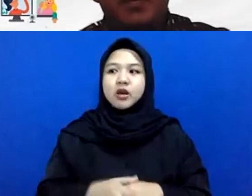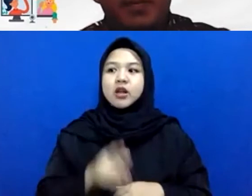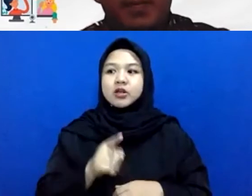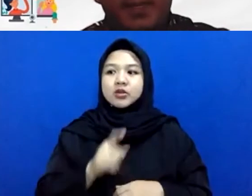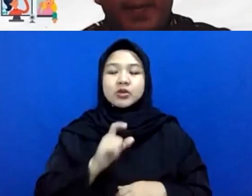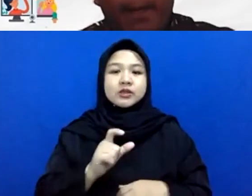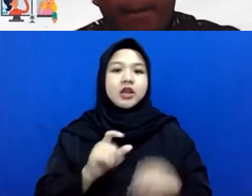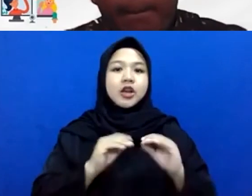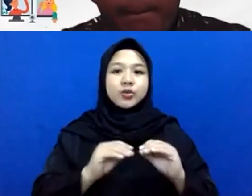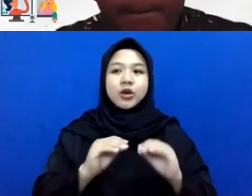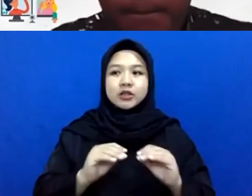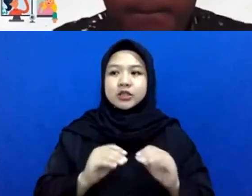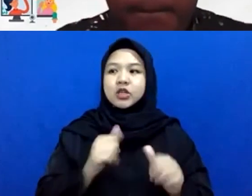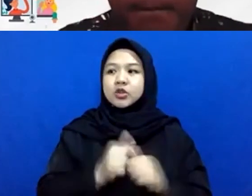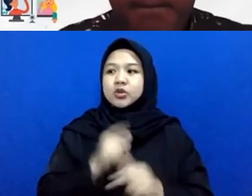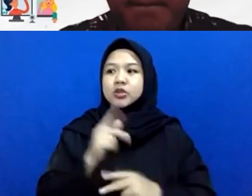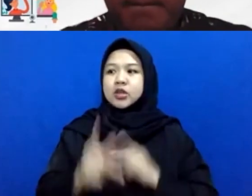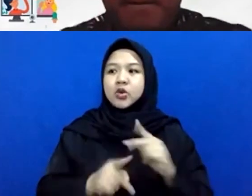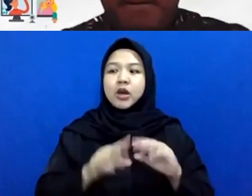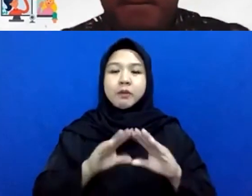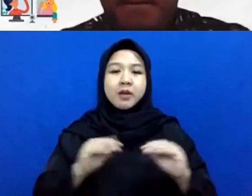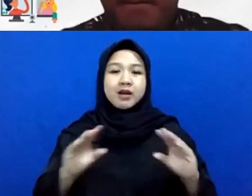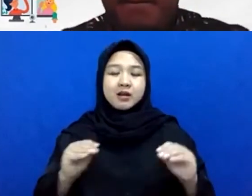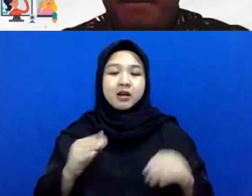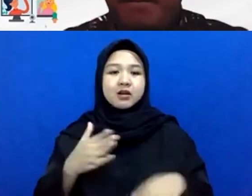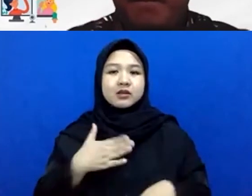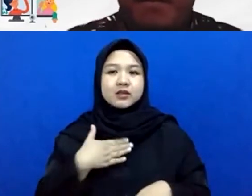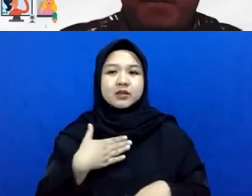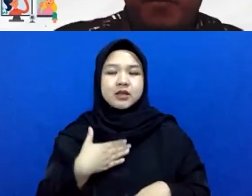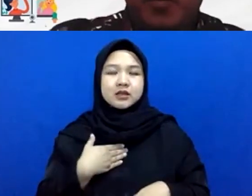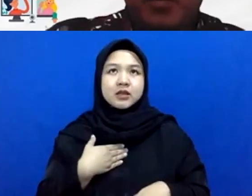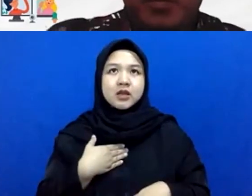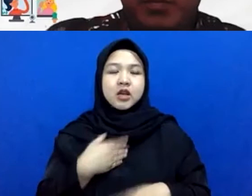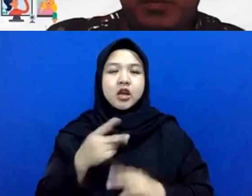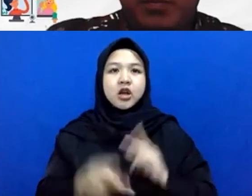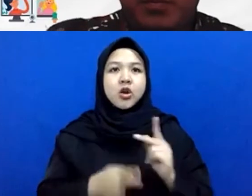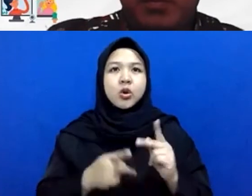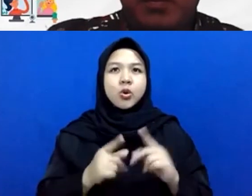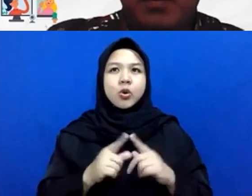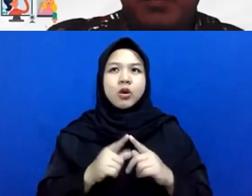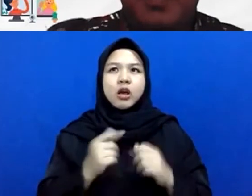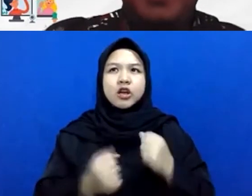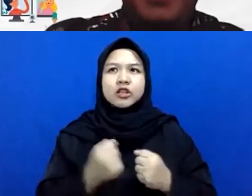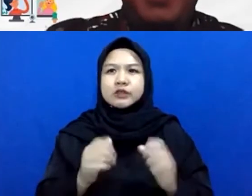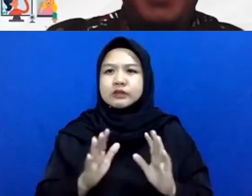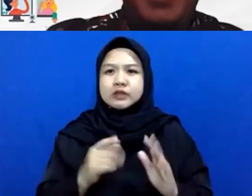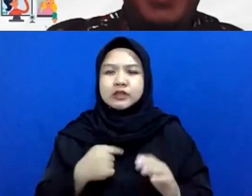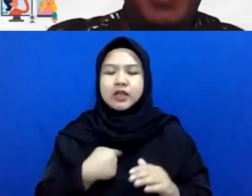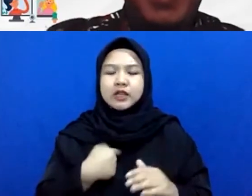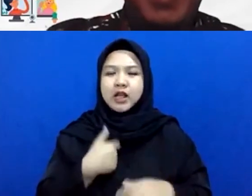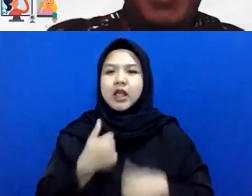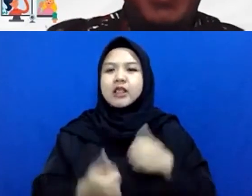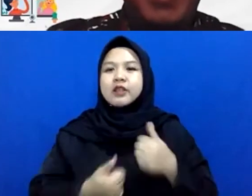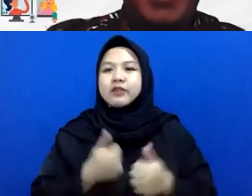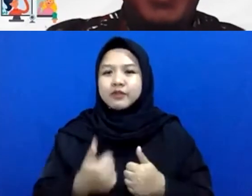edukasinya. Kemudian kalau yang di magang, saya lebih kalau agresif terlalu ini ya, saya lebih proaktif